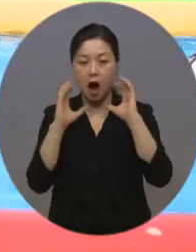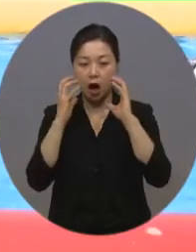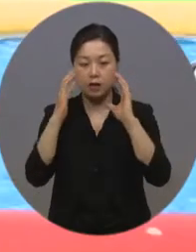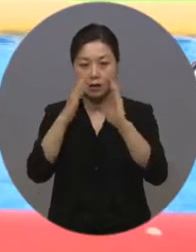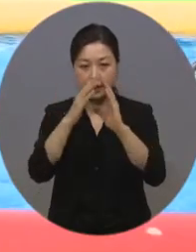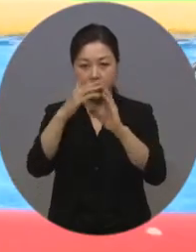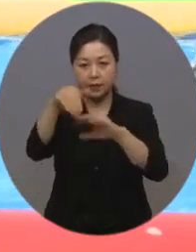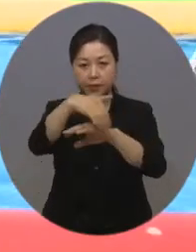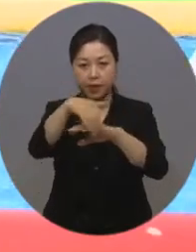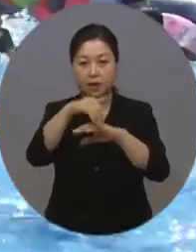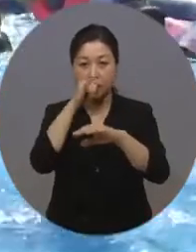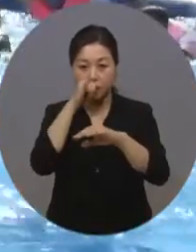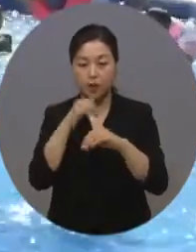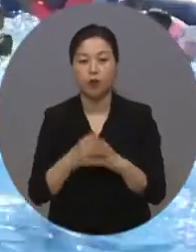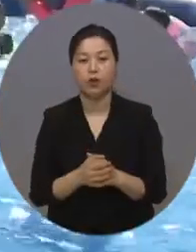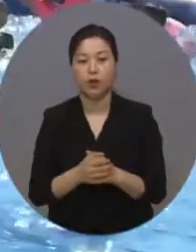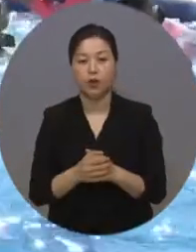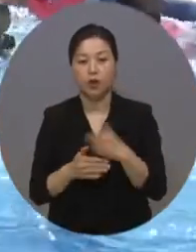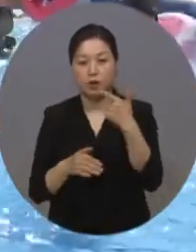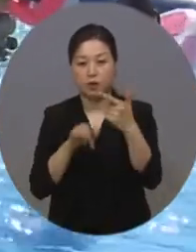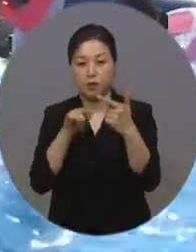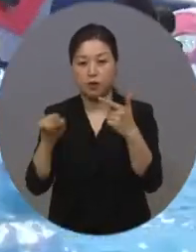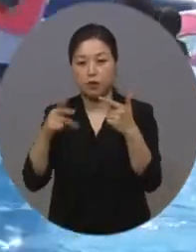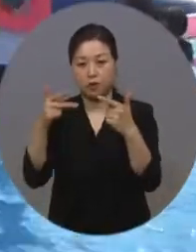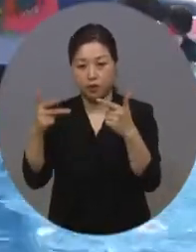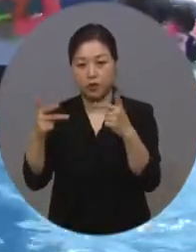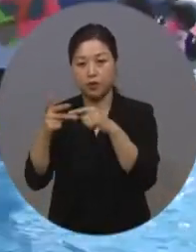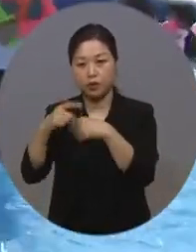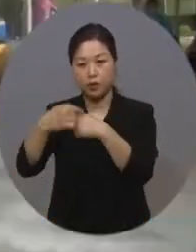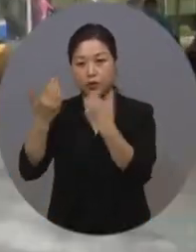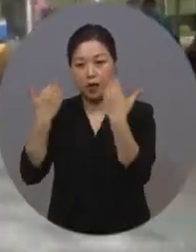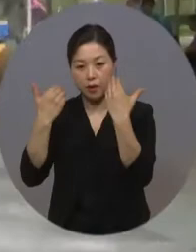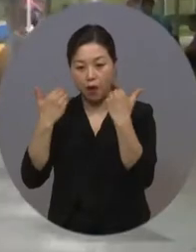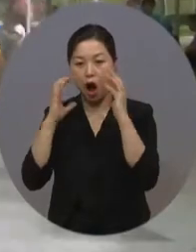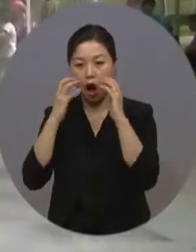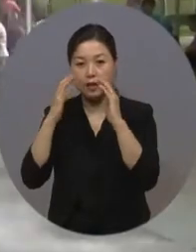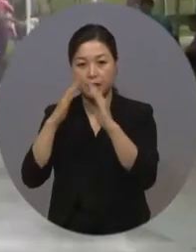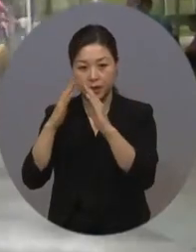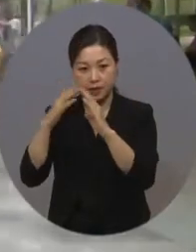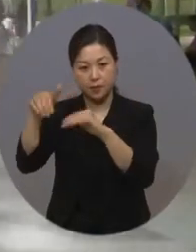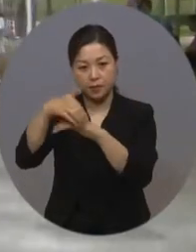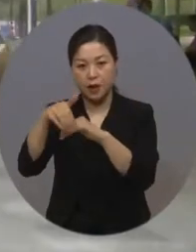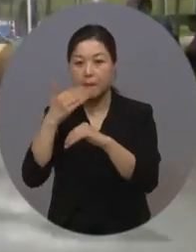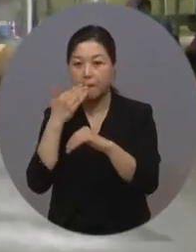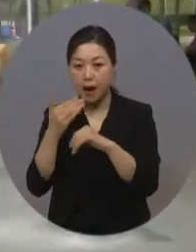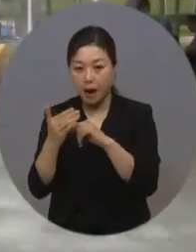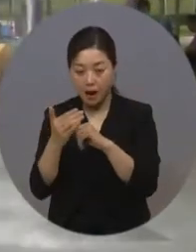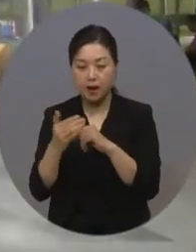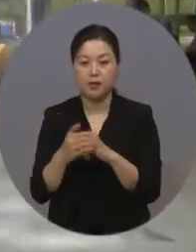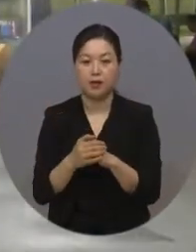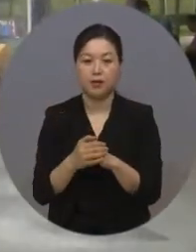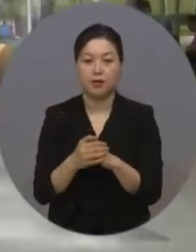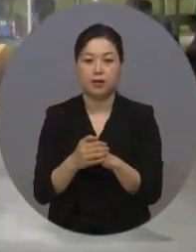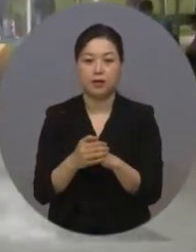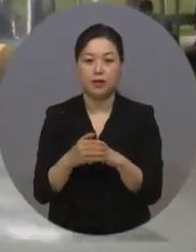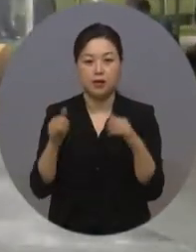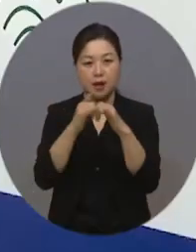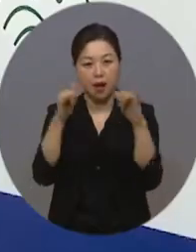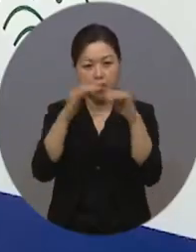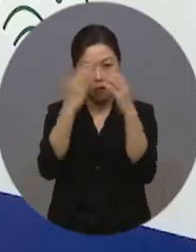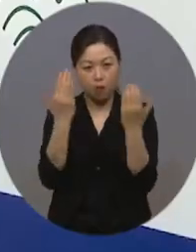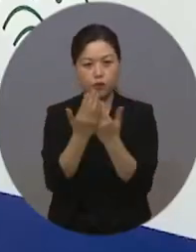그 어 여섯 살부터 일곱 살까지 이제 초등학교 이 짐을 탈 수 있는 누구에게나 그